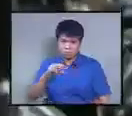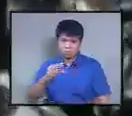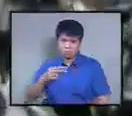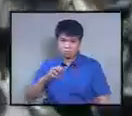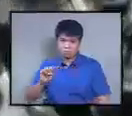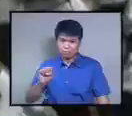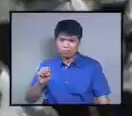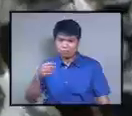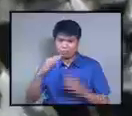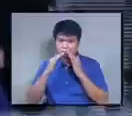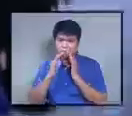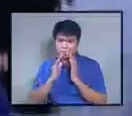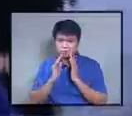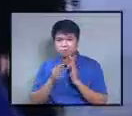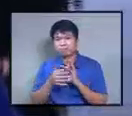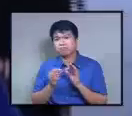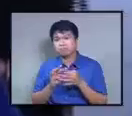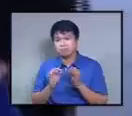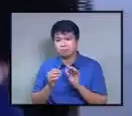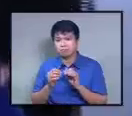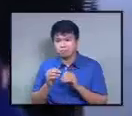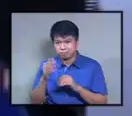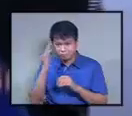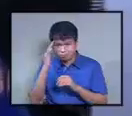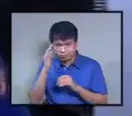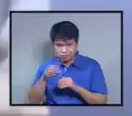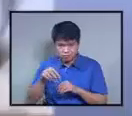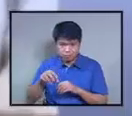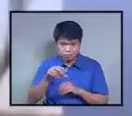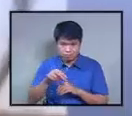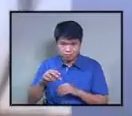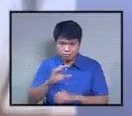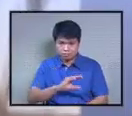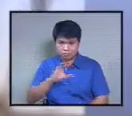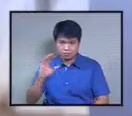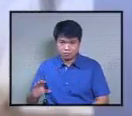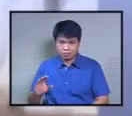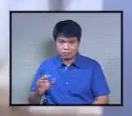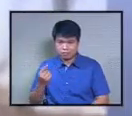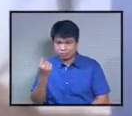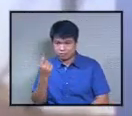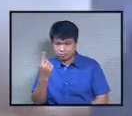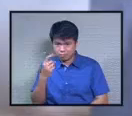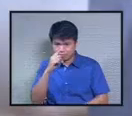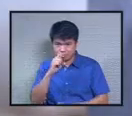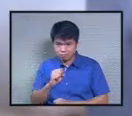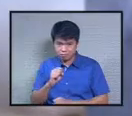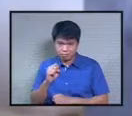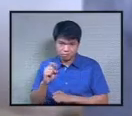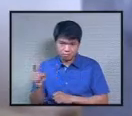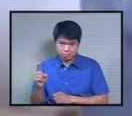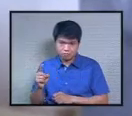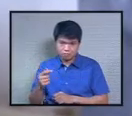at napakalungkot na kwento. Natutong mag-chess sa mga kalye ng Cavite, 14 anyos pa lang, ay number one na sa Pilipinas si Wesley So noon.